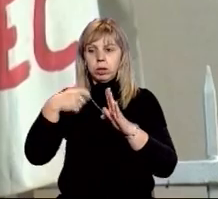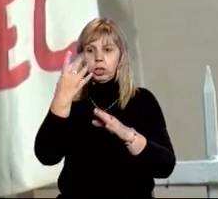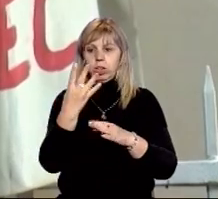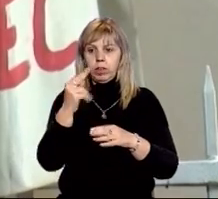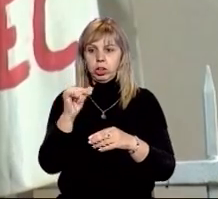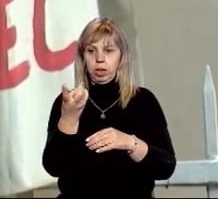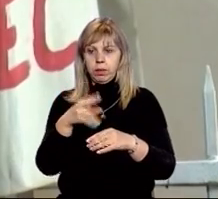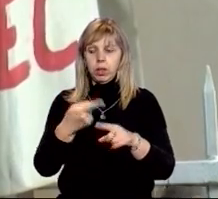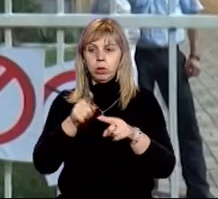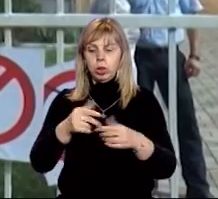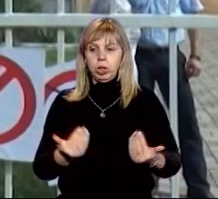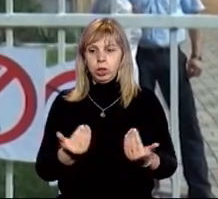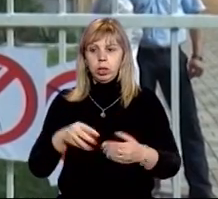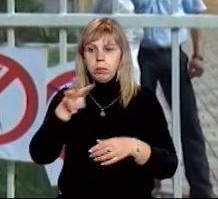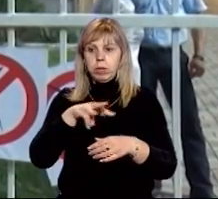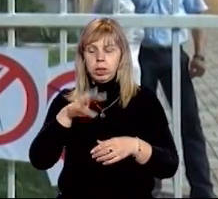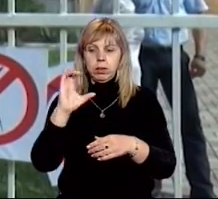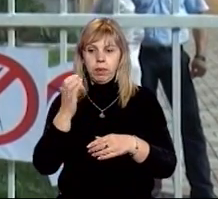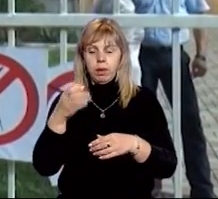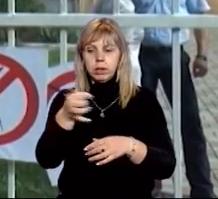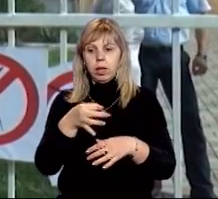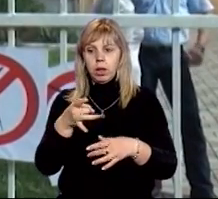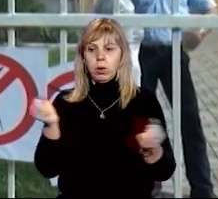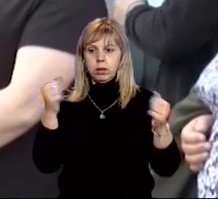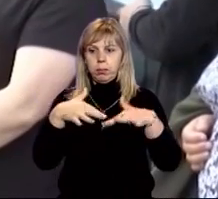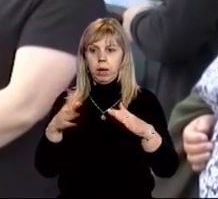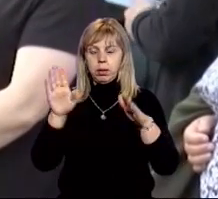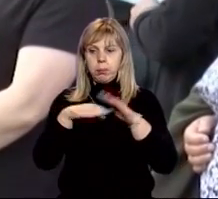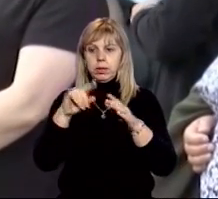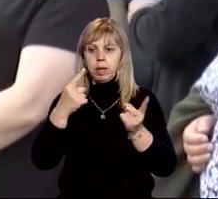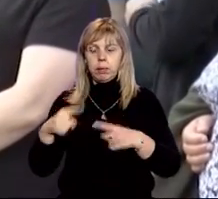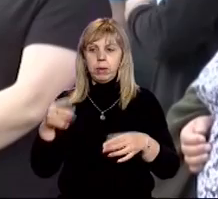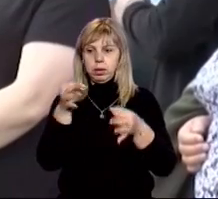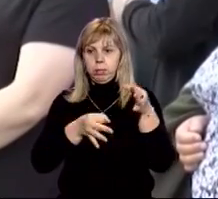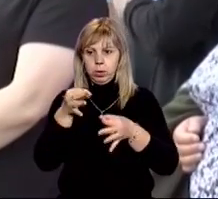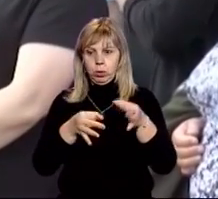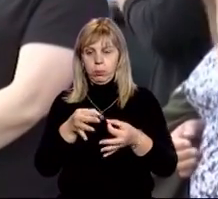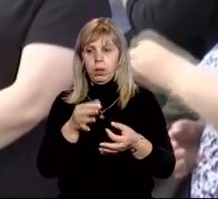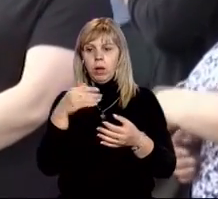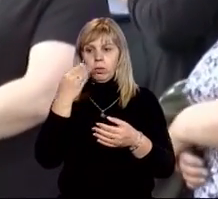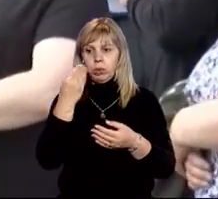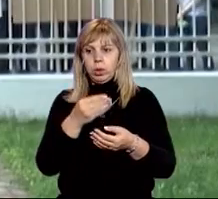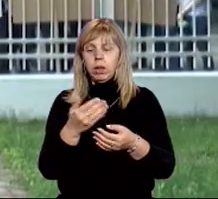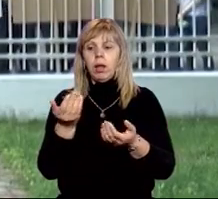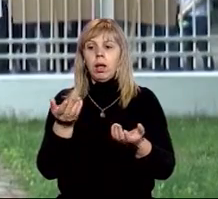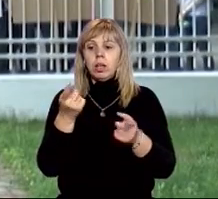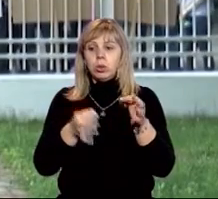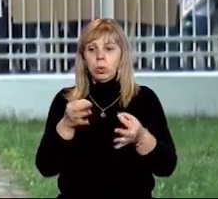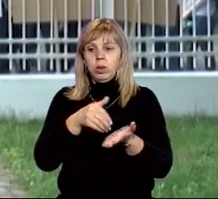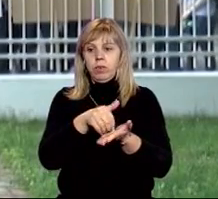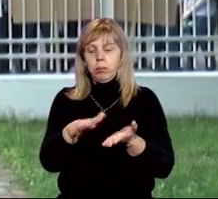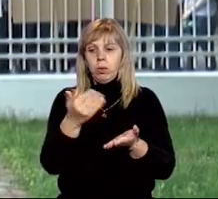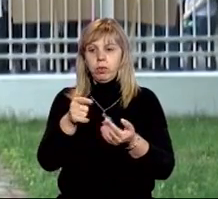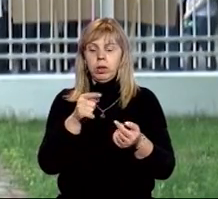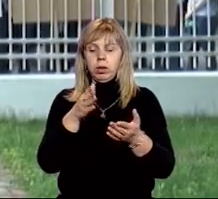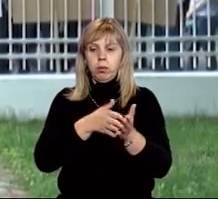4 червня. Тоді жителі Міжгірського та Свалявського районів зібрались під Закарпатським окружним адміністративним судом Ужгороді. Суд відмовив їм